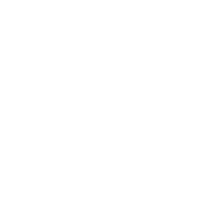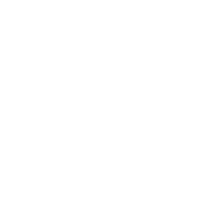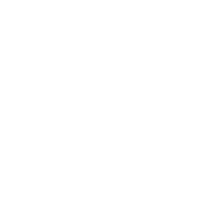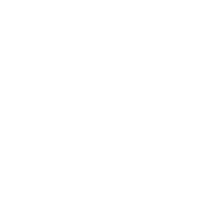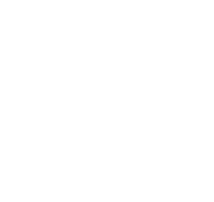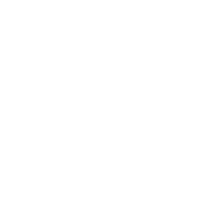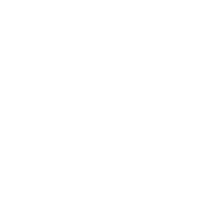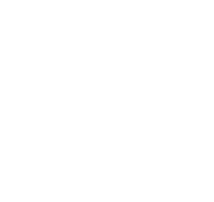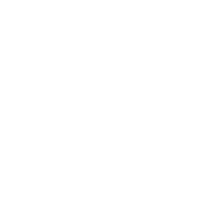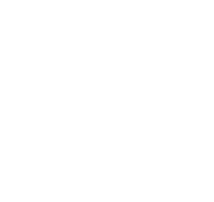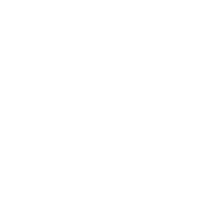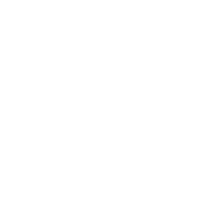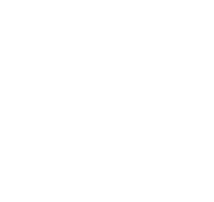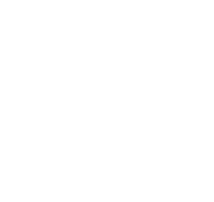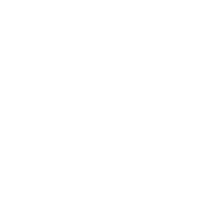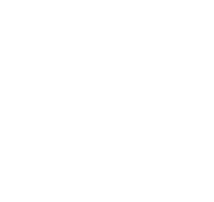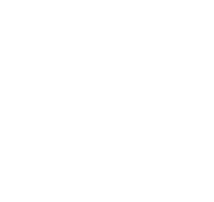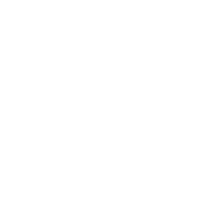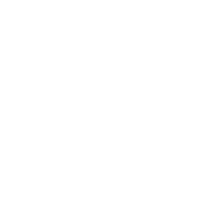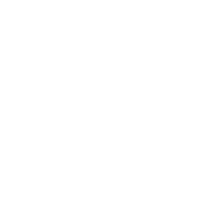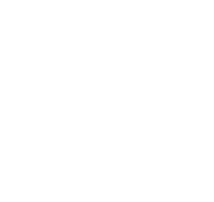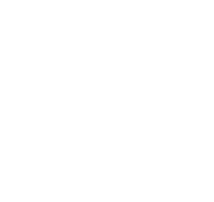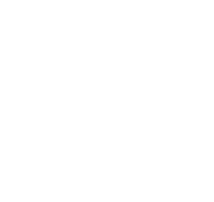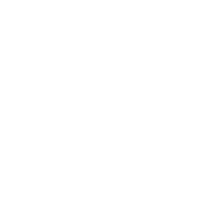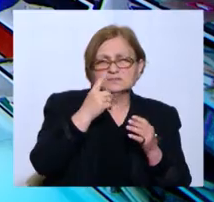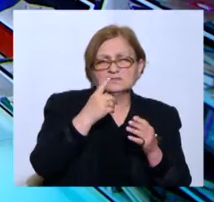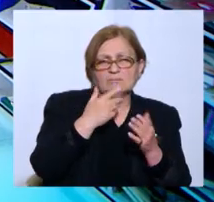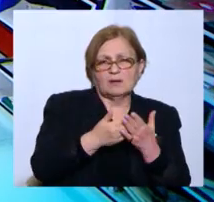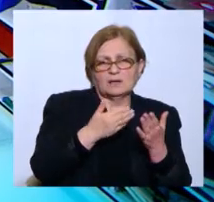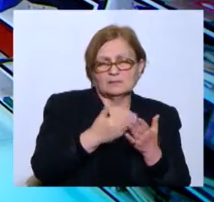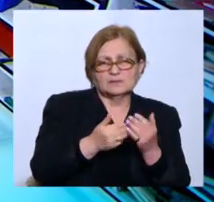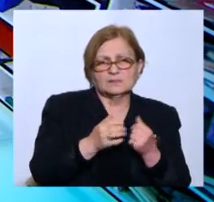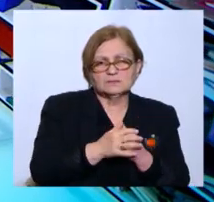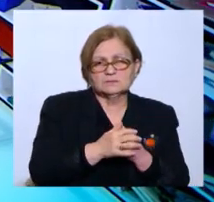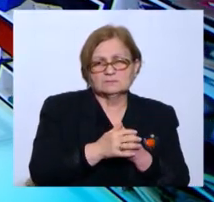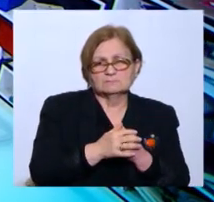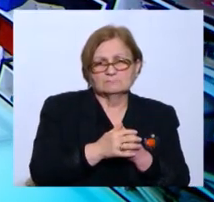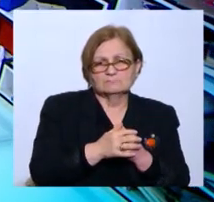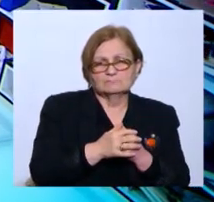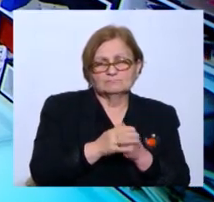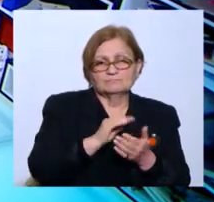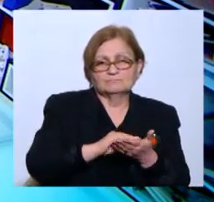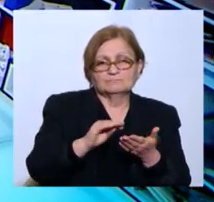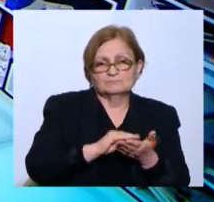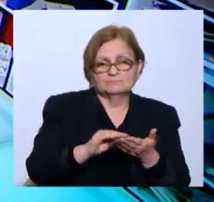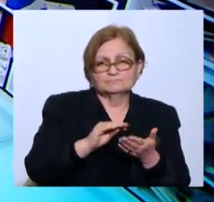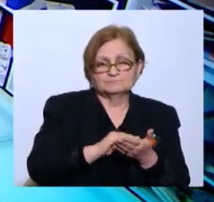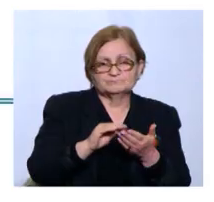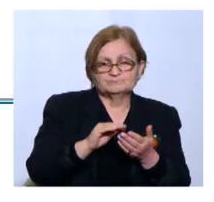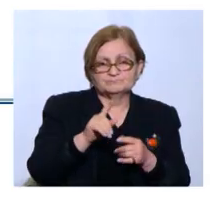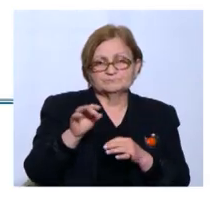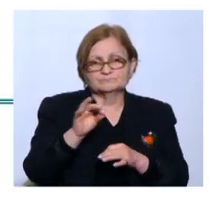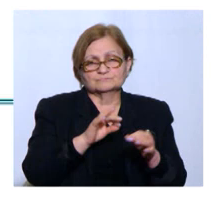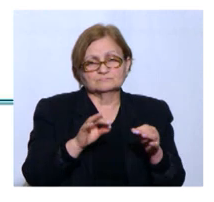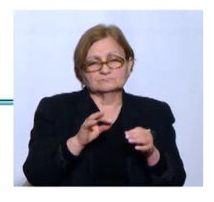ხარისხად N-1-ზე. განვიხილოთ ერთი პატარა მაგალითი და მოგცემთ დავალებას. გვაჩავწეროთ მოცემული გეომეტრიული